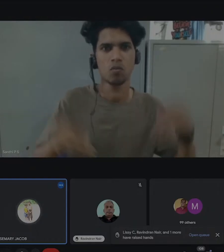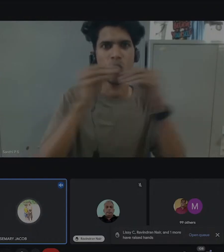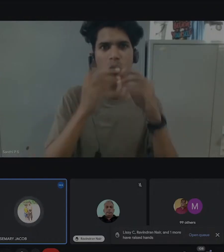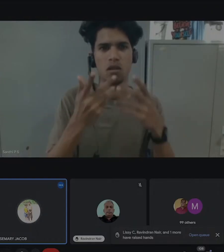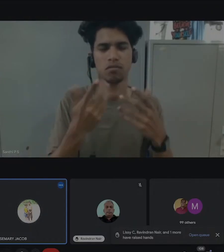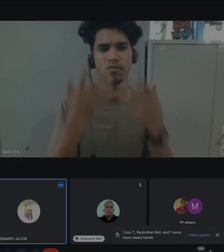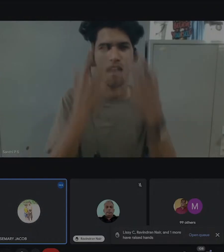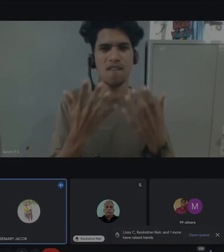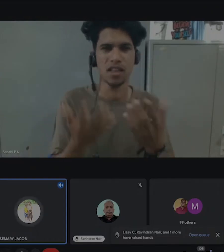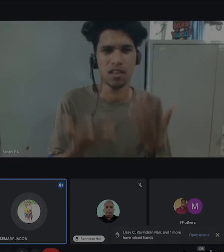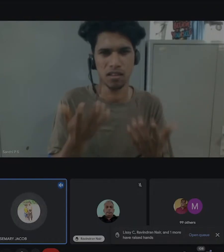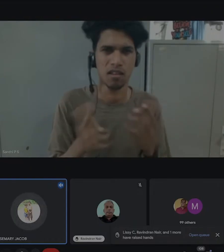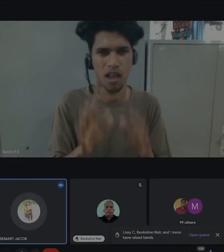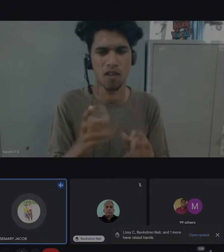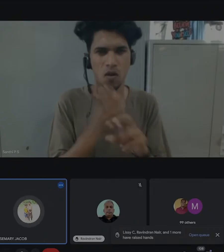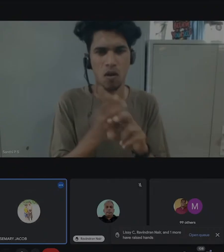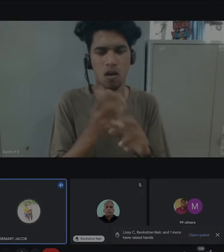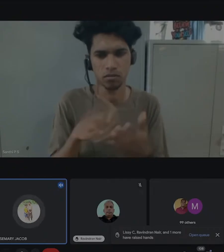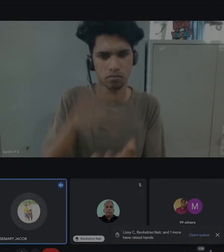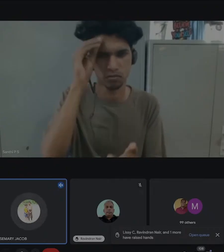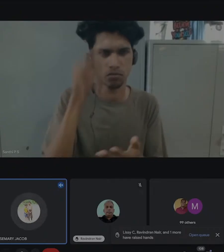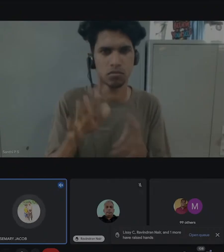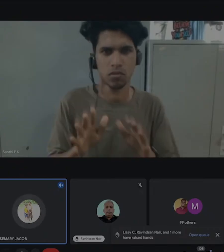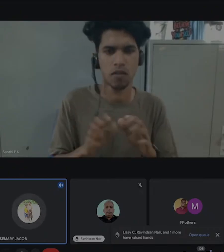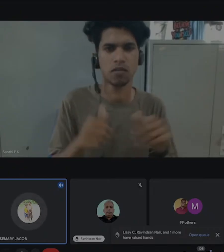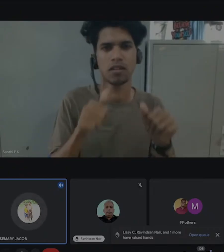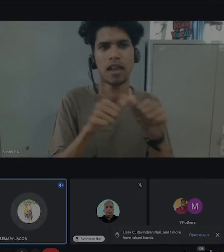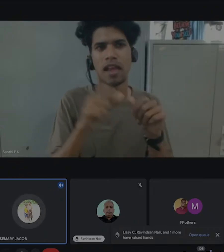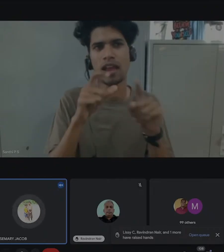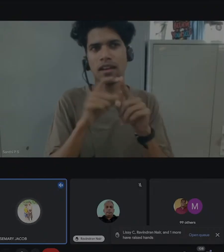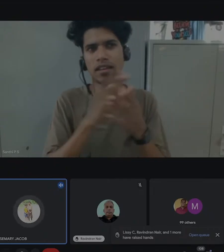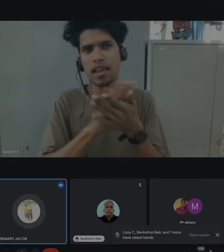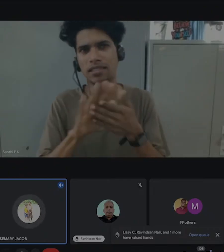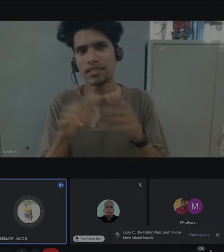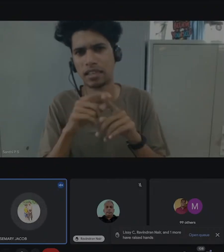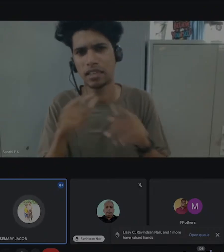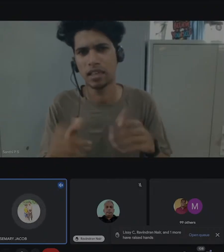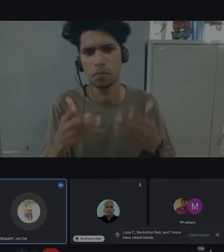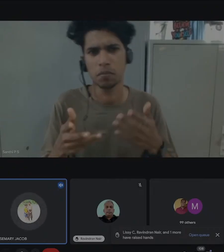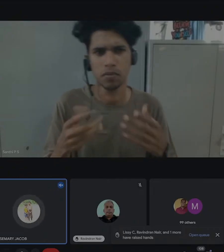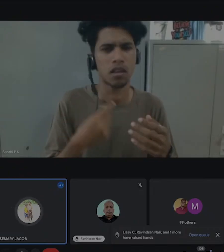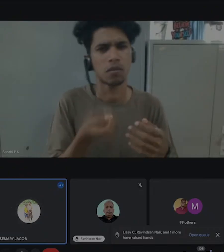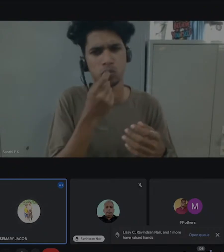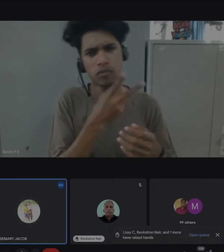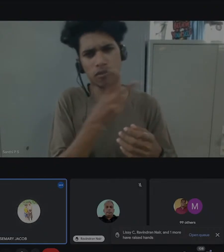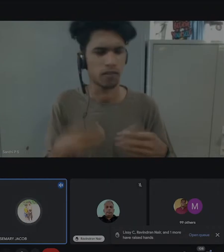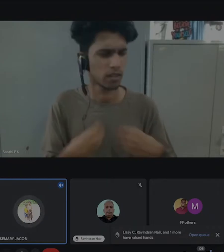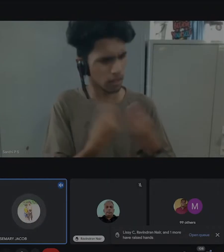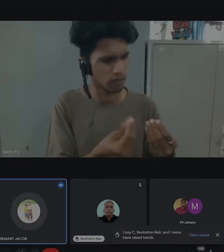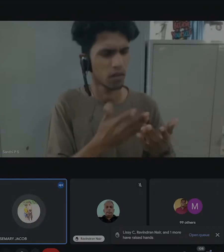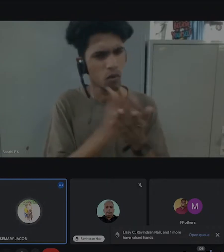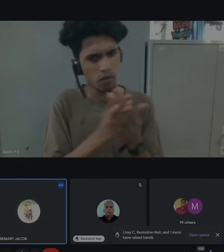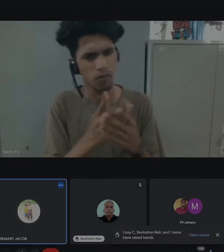പാഠഭാഗങ്ങളുണ്ട്. അപ്പം ഈ ADHD കുറഞ്ഞു കിട്ടണം. അതിനുള്ള മെഡിസിൻസിന്റെ ഹോമിയോസ് കൊടുക്കുന്നുണ്ട് പേരൻസ്.